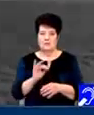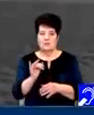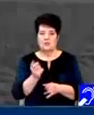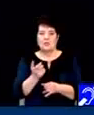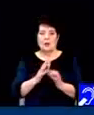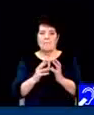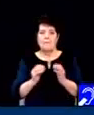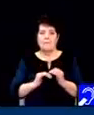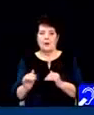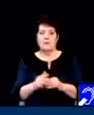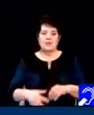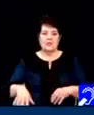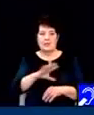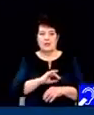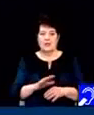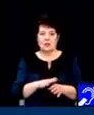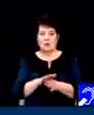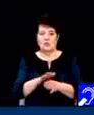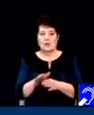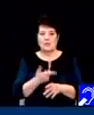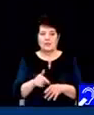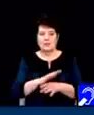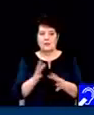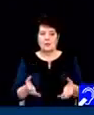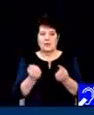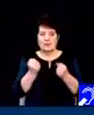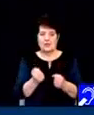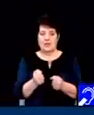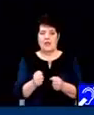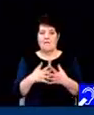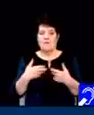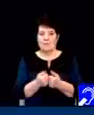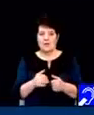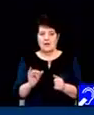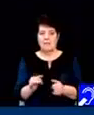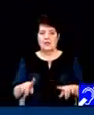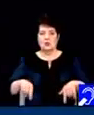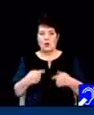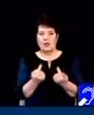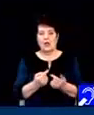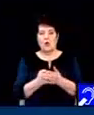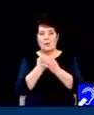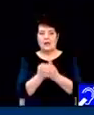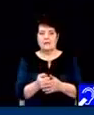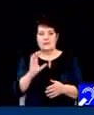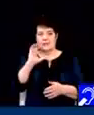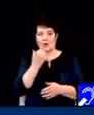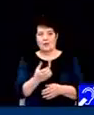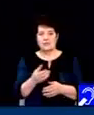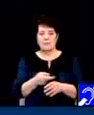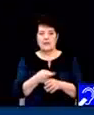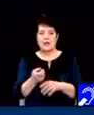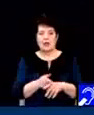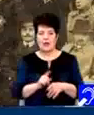acest pământ să fie într-o cantitate suficientă pentru a întreține o familie, pentru a crea o bază materială serioasă care ar